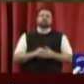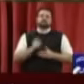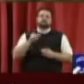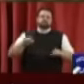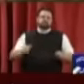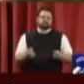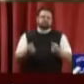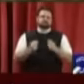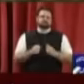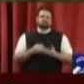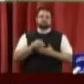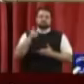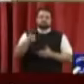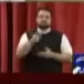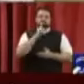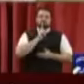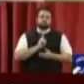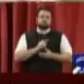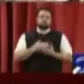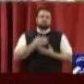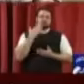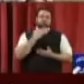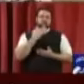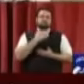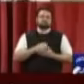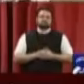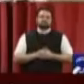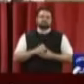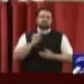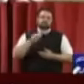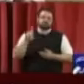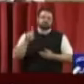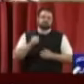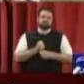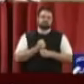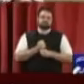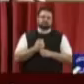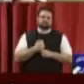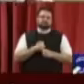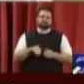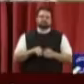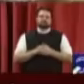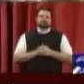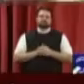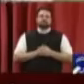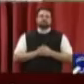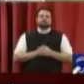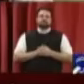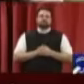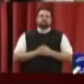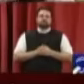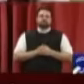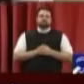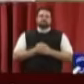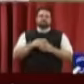Pentru tine pur și Că meriți. Că meriți, nu? Ok. Deci am să mă educ. Ce credeți? Că așa merge?